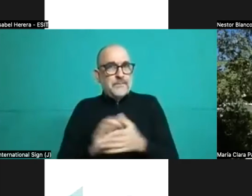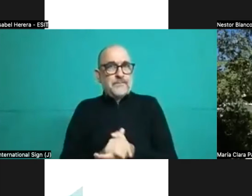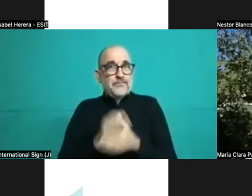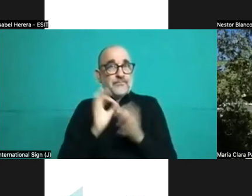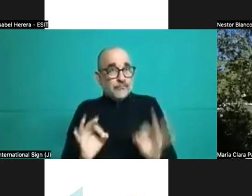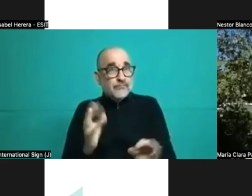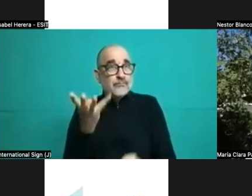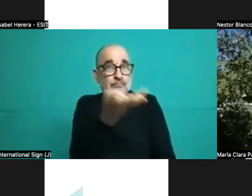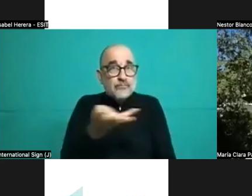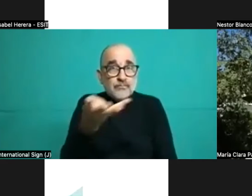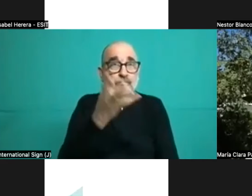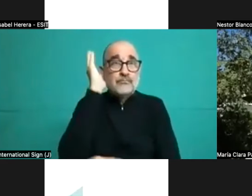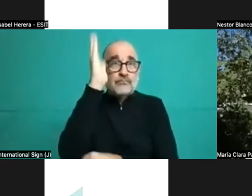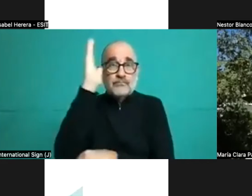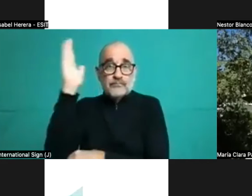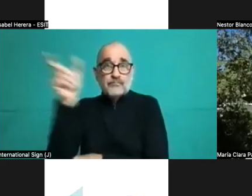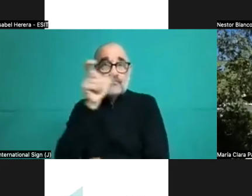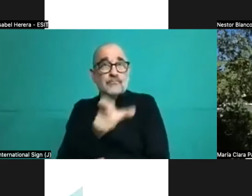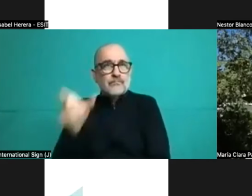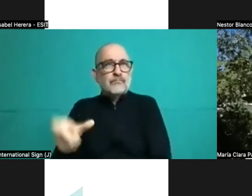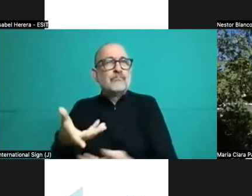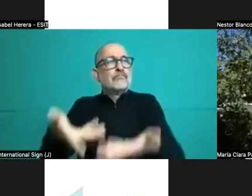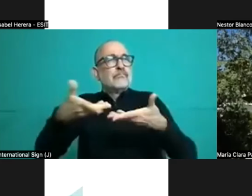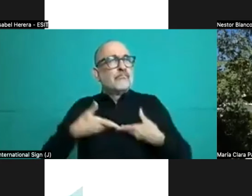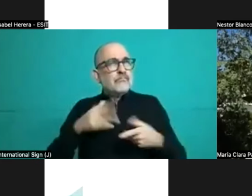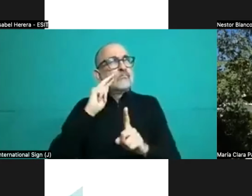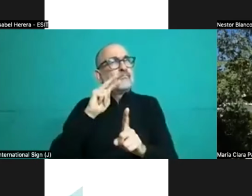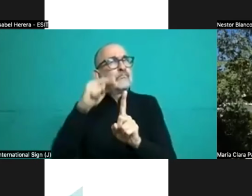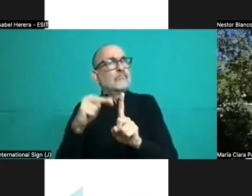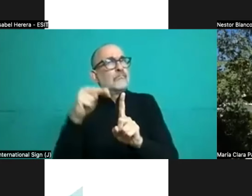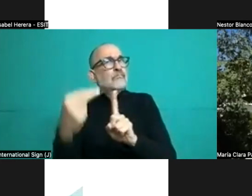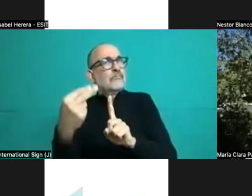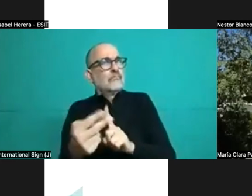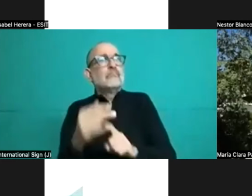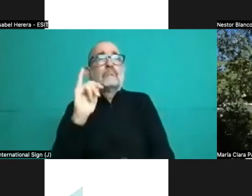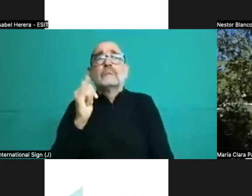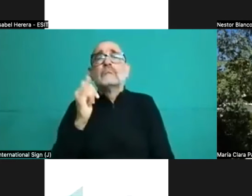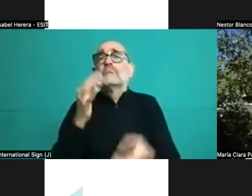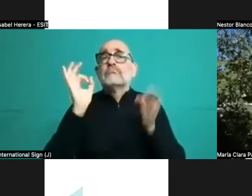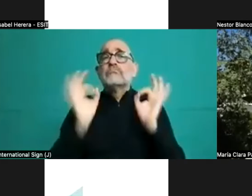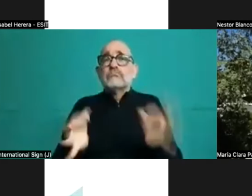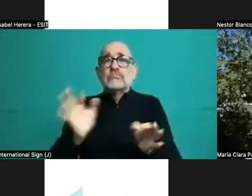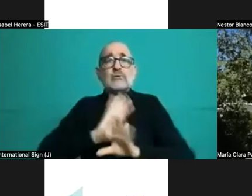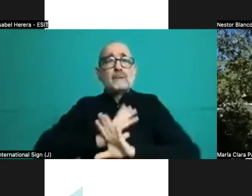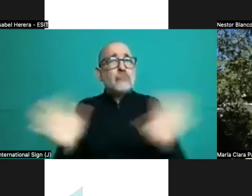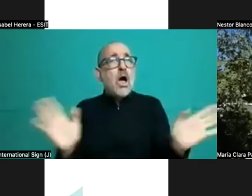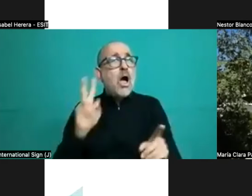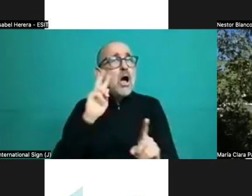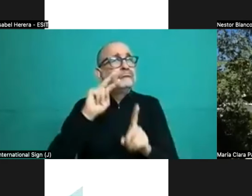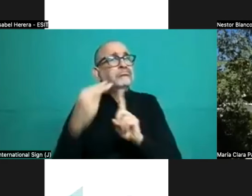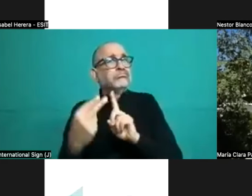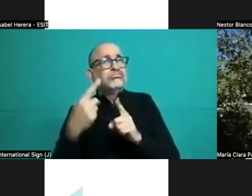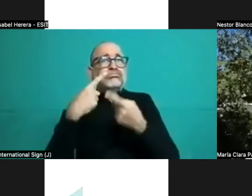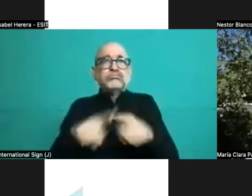Les quatre panélistes, vous nous donnez là une perspective différente chacun, mais